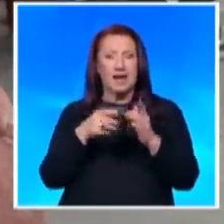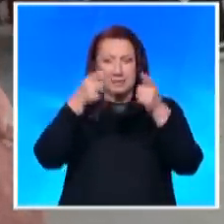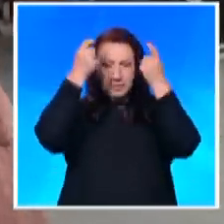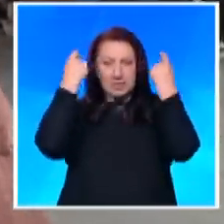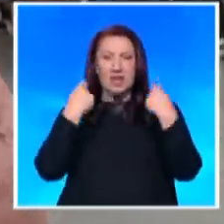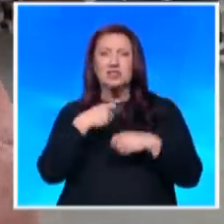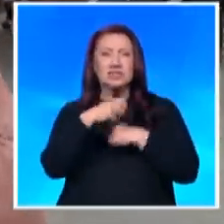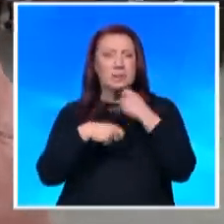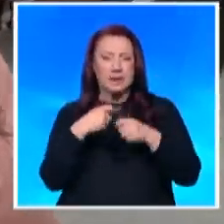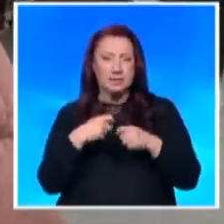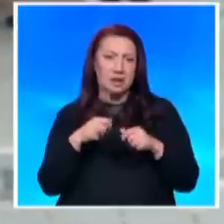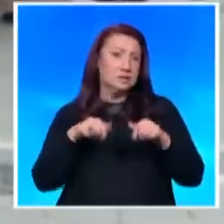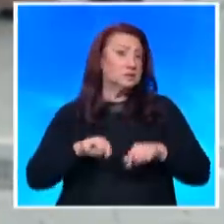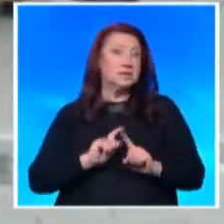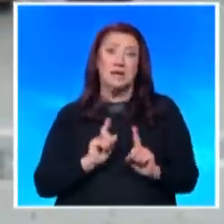ги няма.